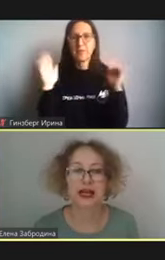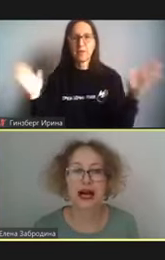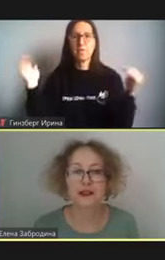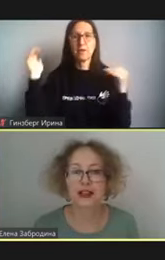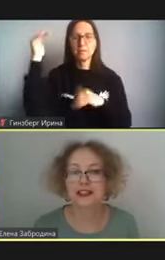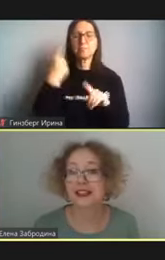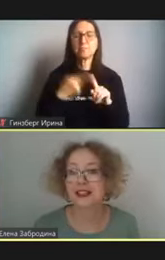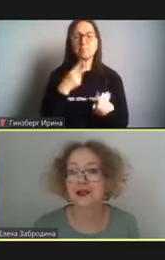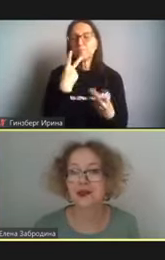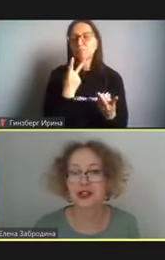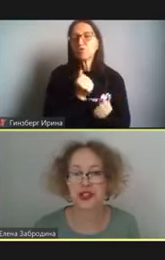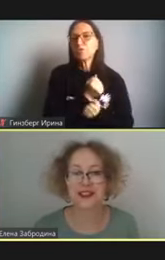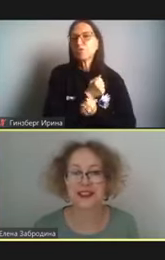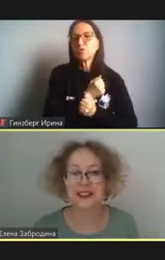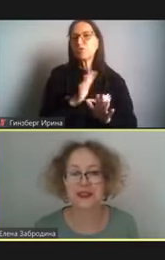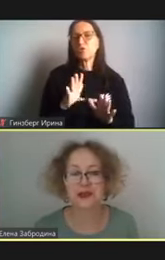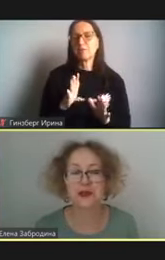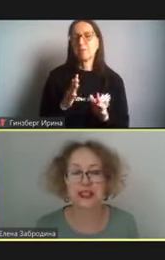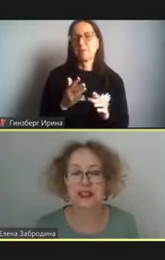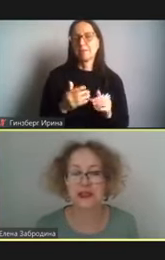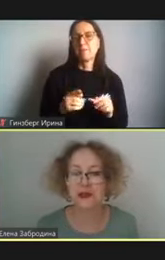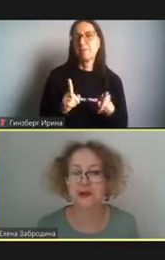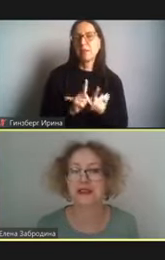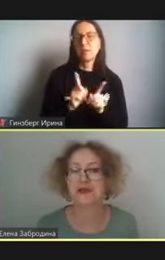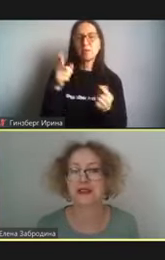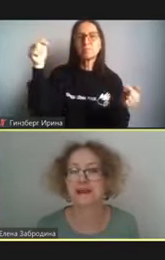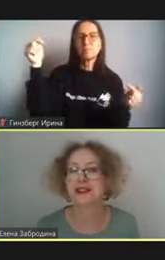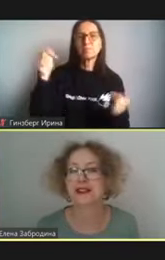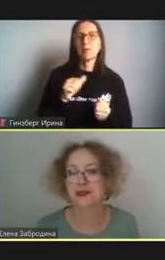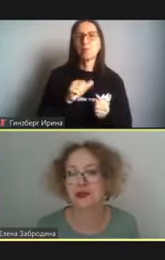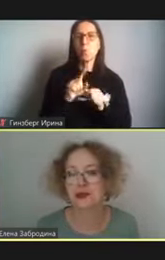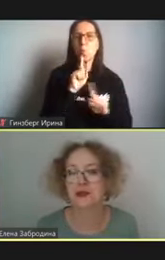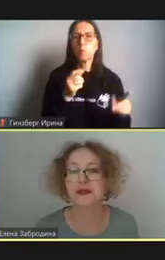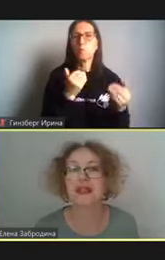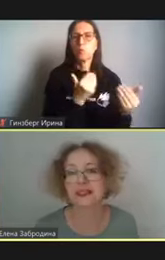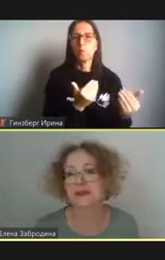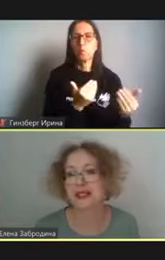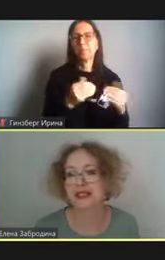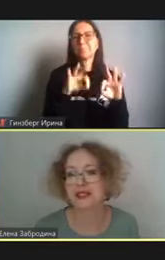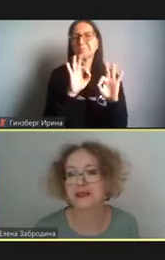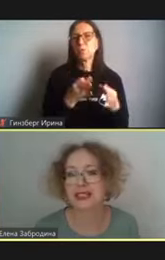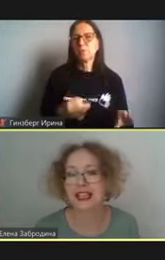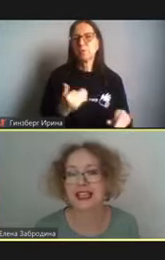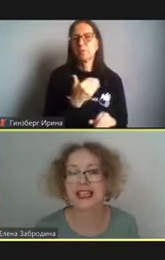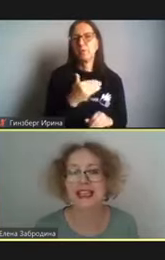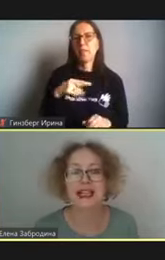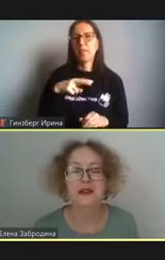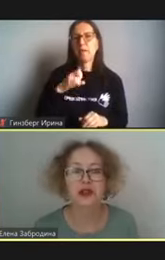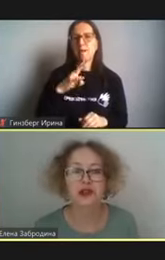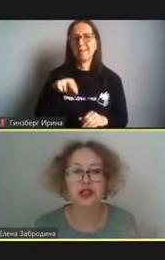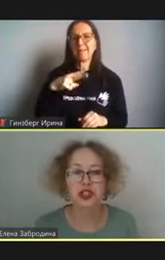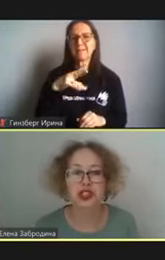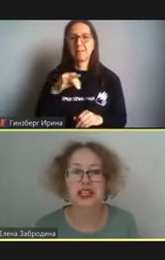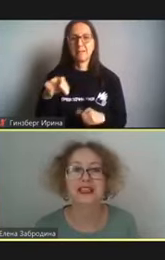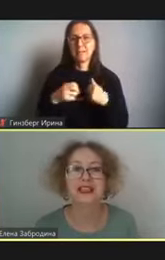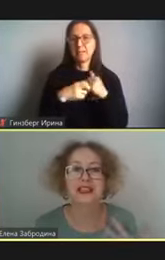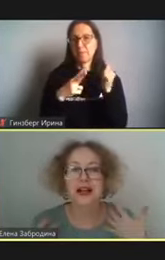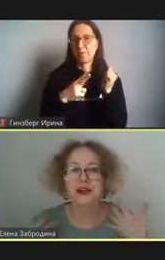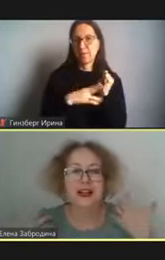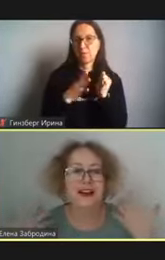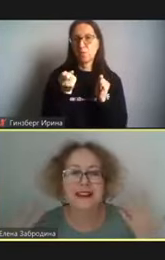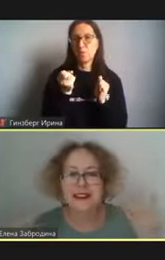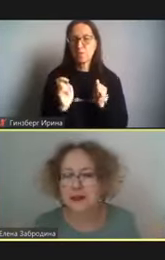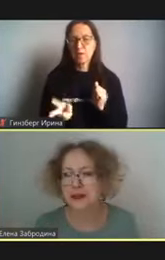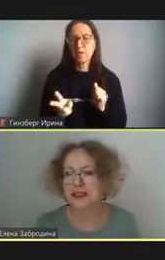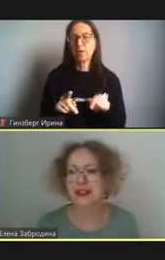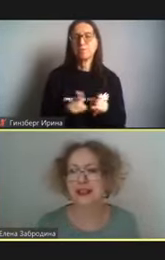что оно как нельзя лучше характеризует особенность фламандского искусства 17-го столетия. Эту щедрость,